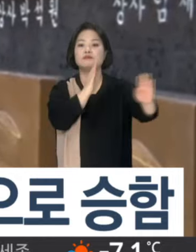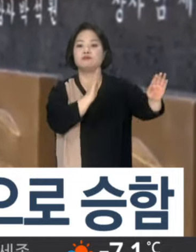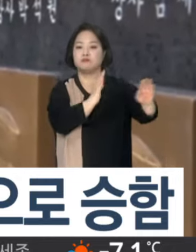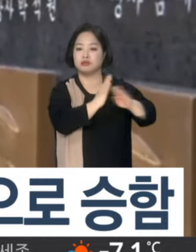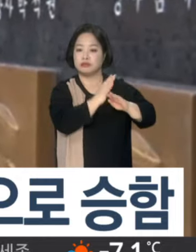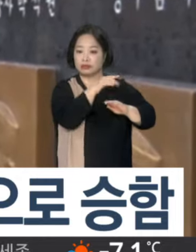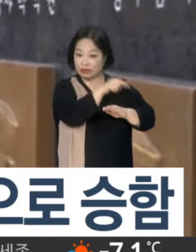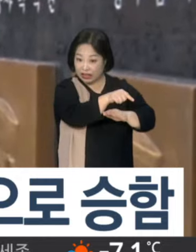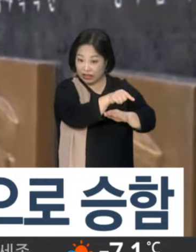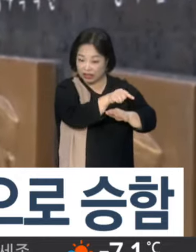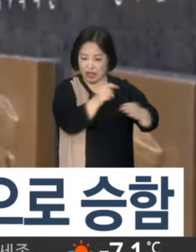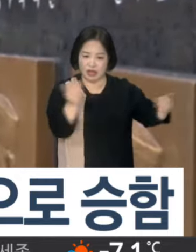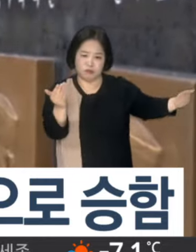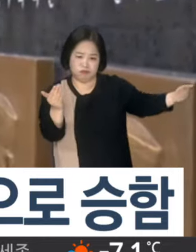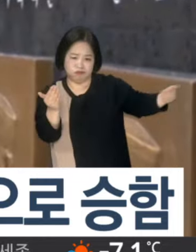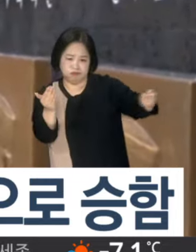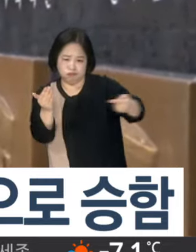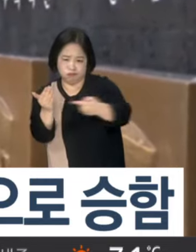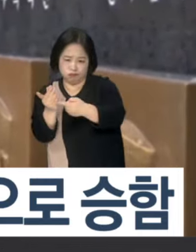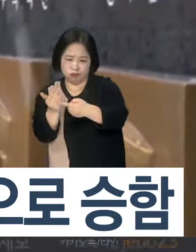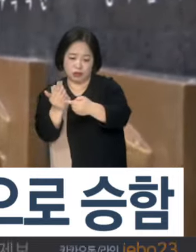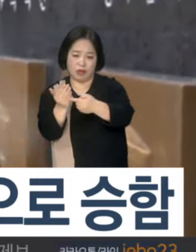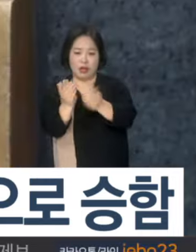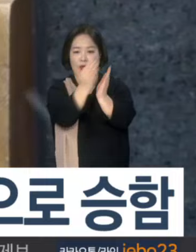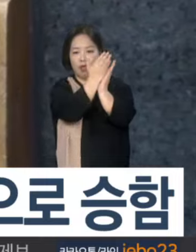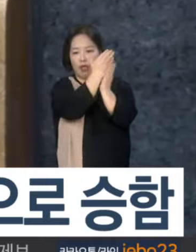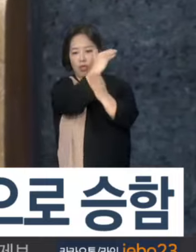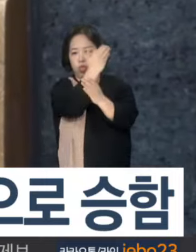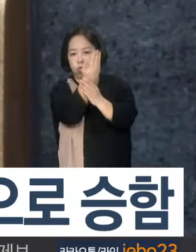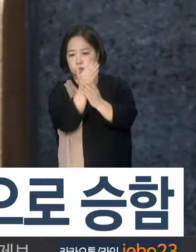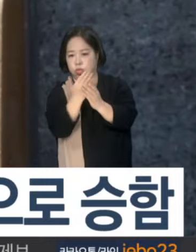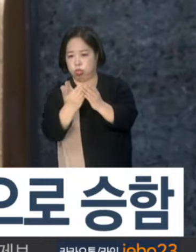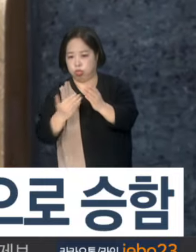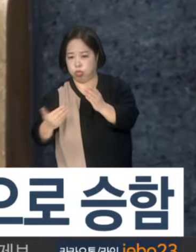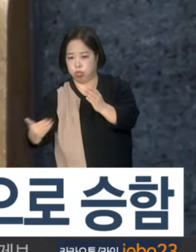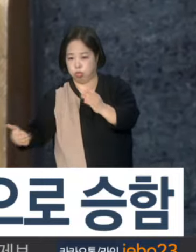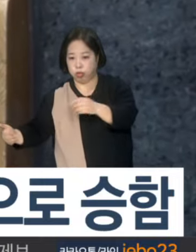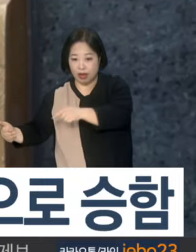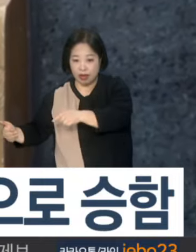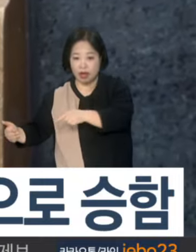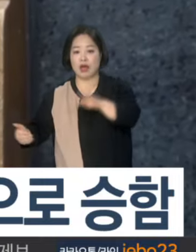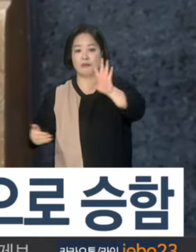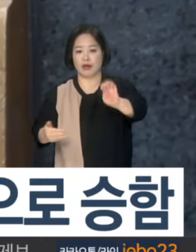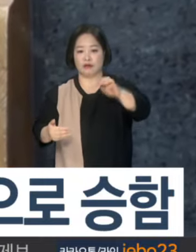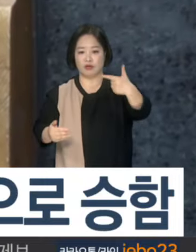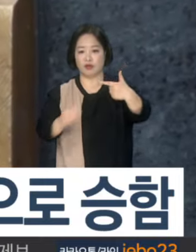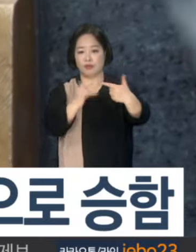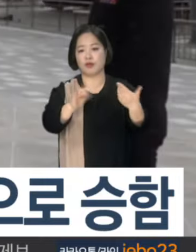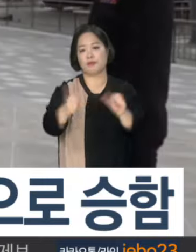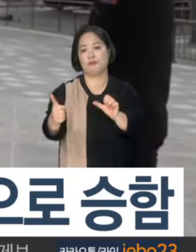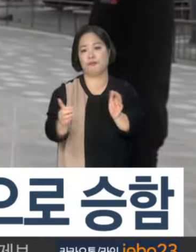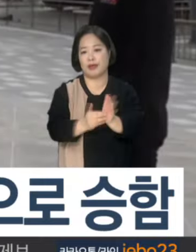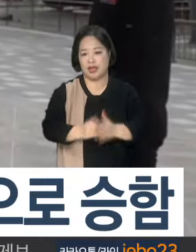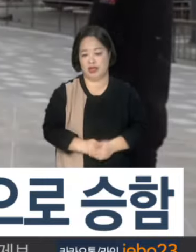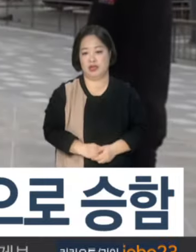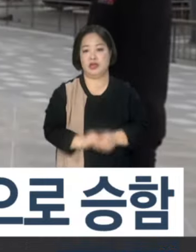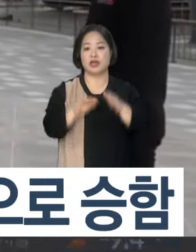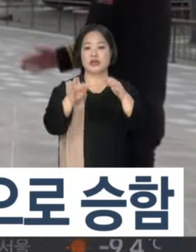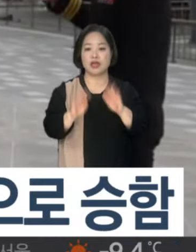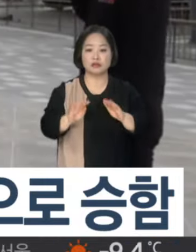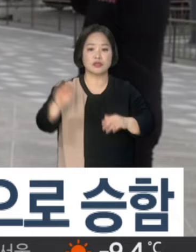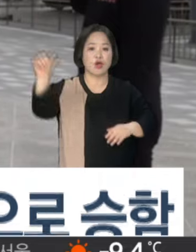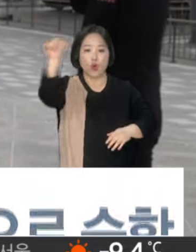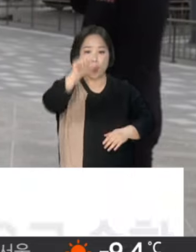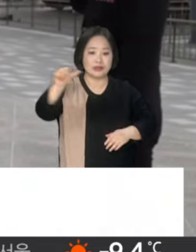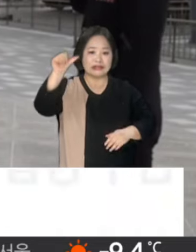어뢰 공격으로 천안함은 서해 바다에 가라앉고 박 대위는 46명의 전우를 잃었습니다. 피격 후 5천여일